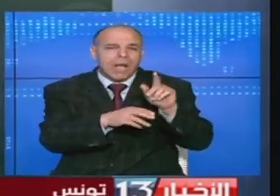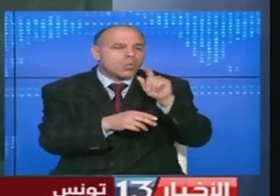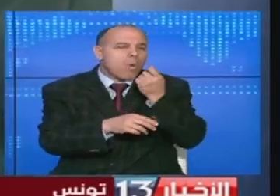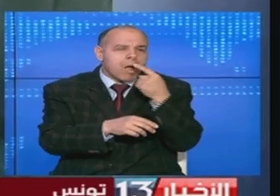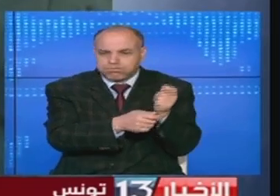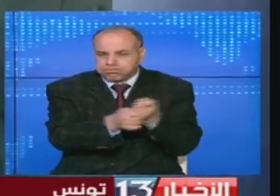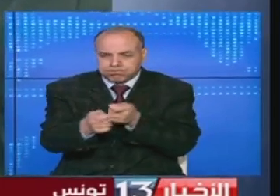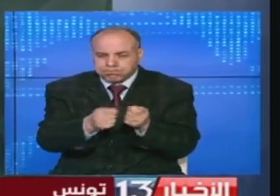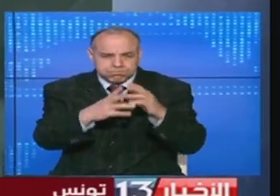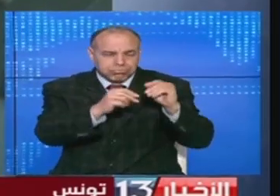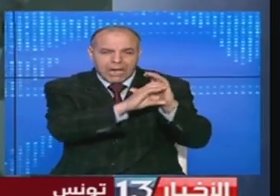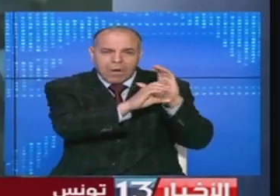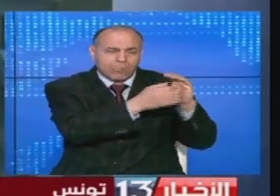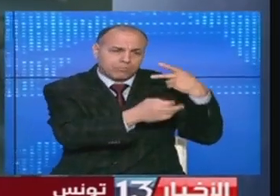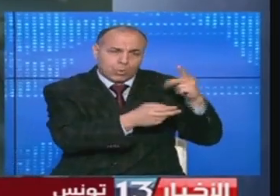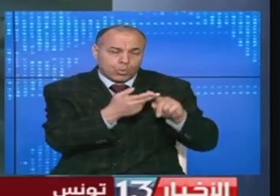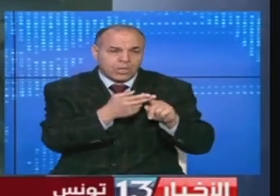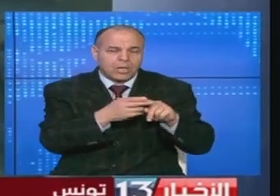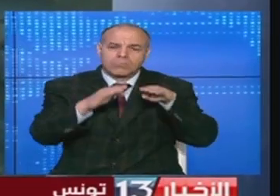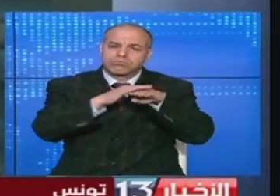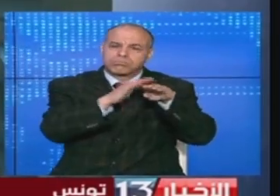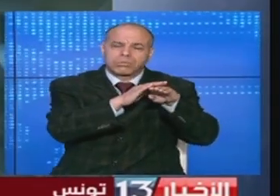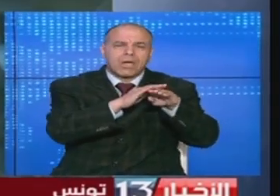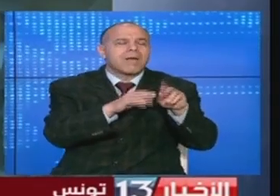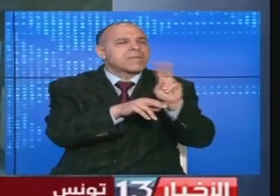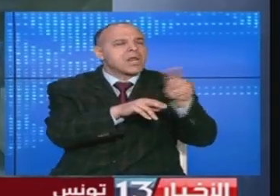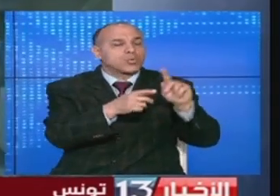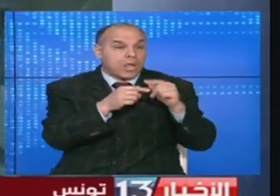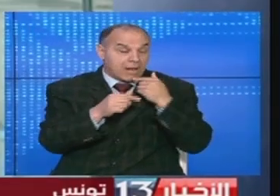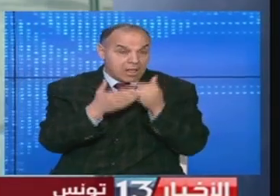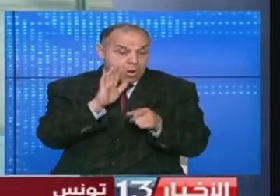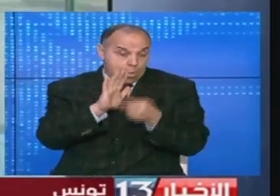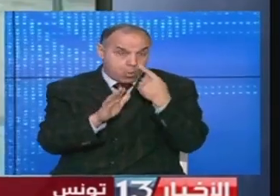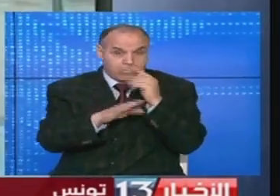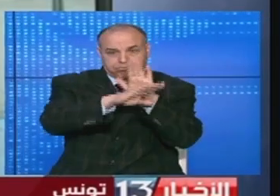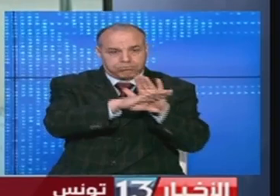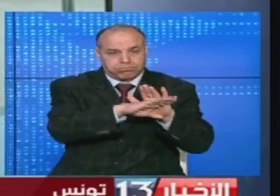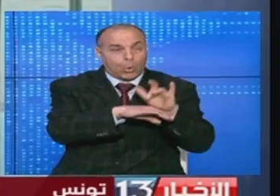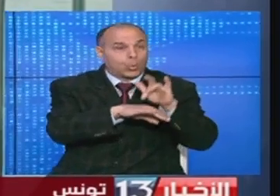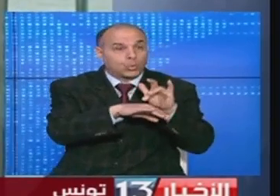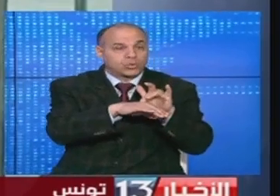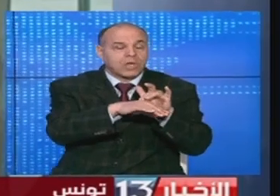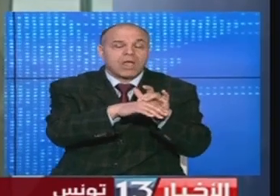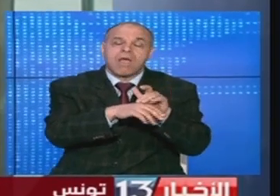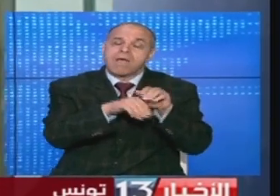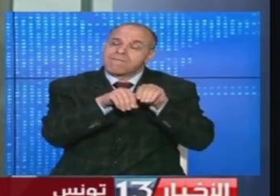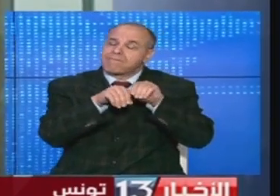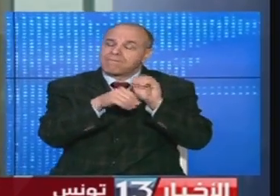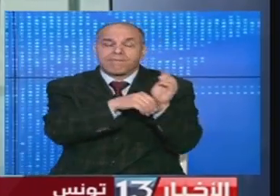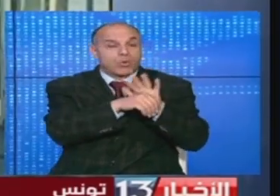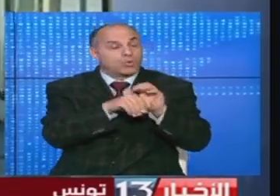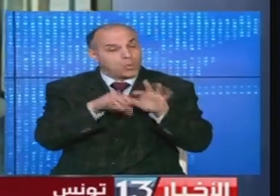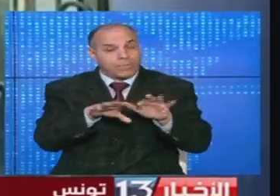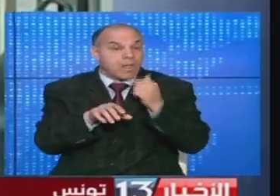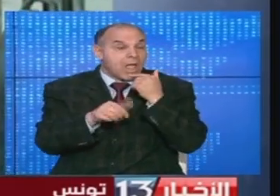الحافلات التابعه لها بمستودع بالق سعى في خطوه اولى ل ل توقي من تاثيرات فيروس يكون المستجد